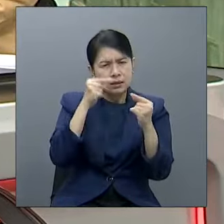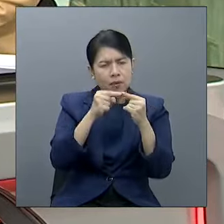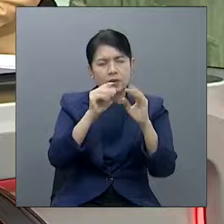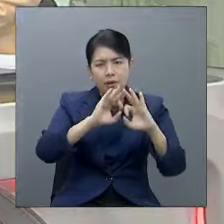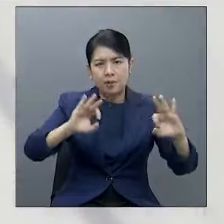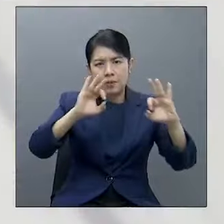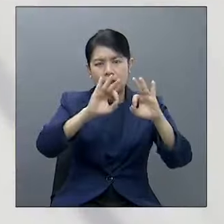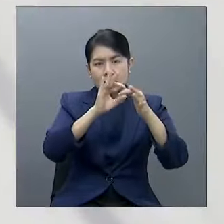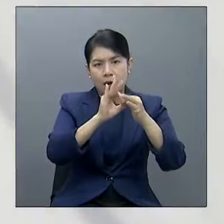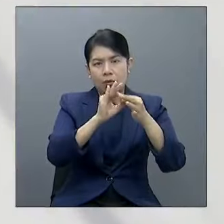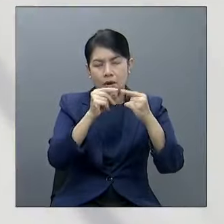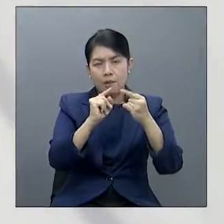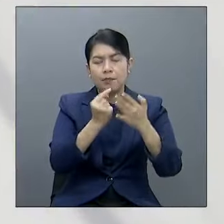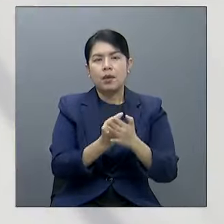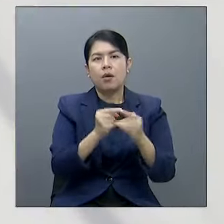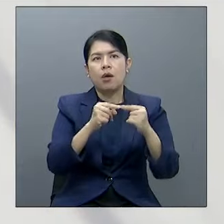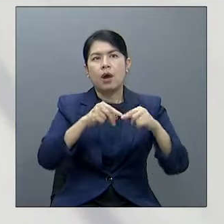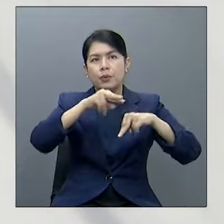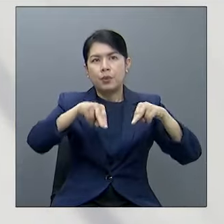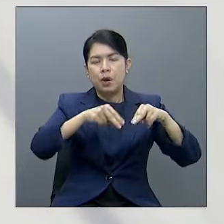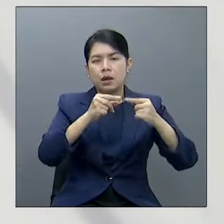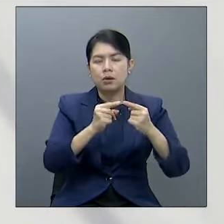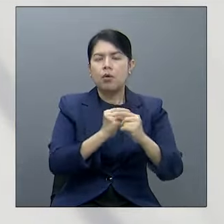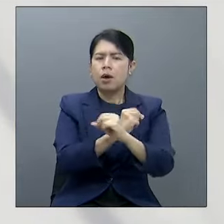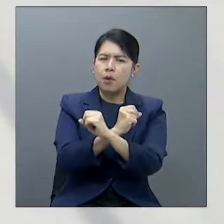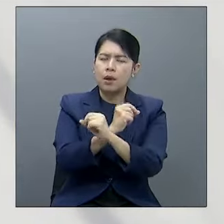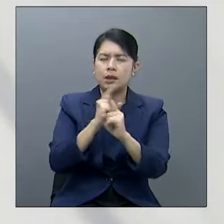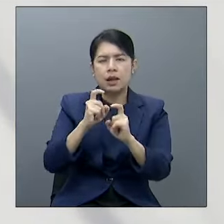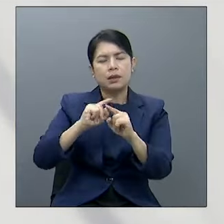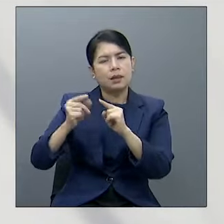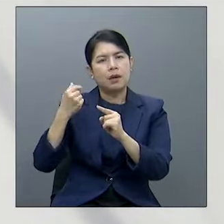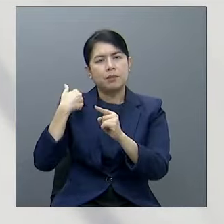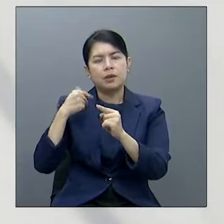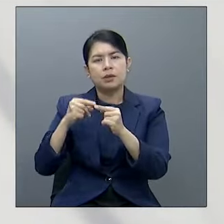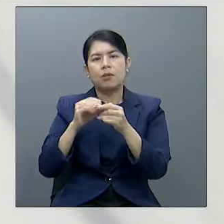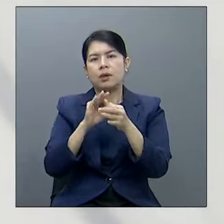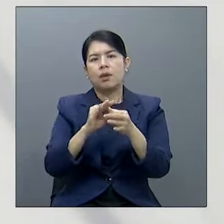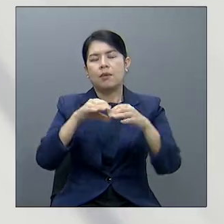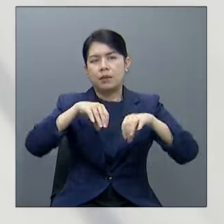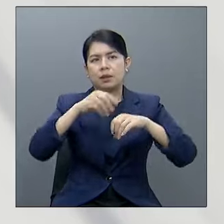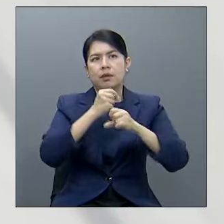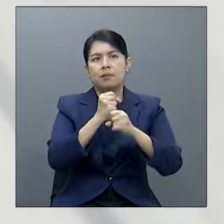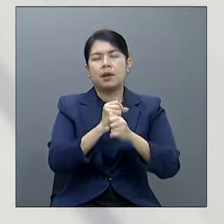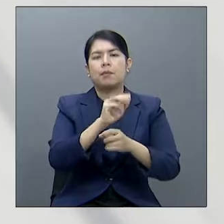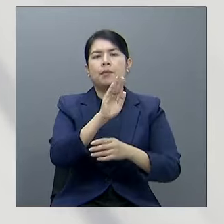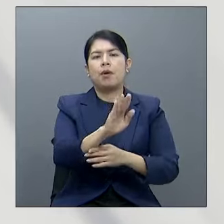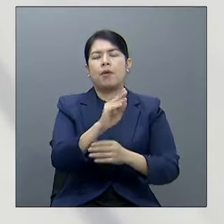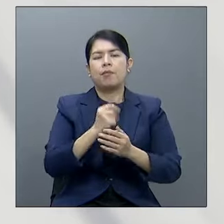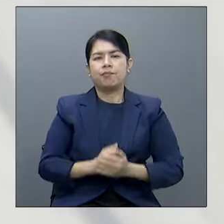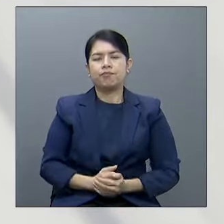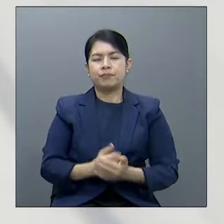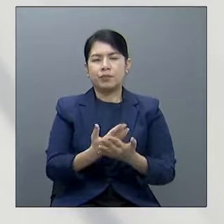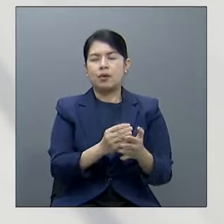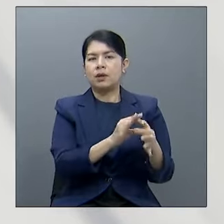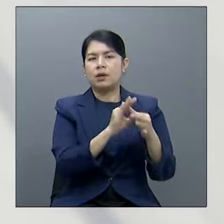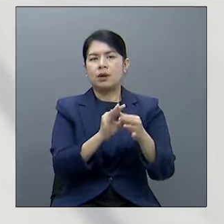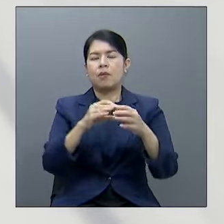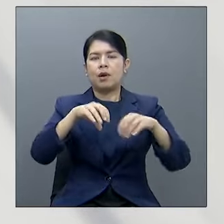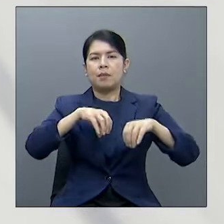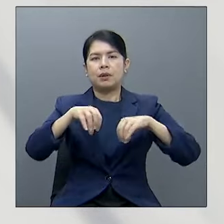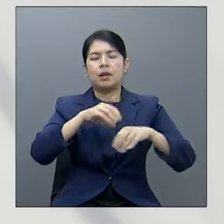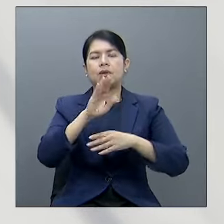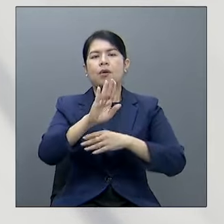ถนนพระราม2ที่มีคำถามเรื่องของการตัดสินใจของรัฐบาลก็จะเห็นว่าช่องว่างหนึ่งก็มาจากการบริหารจัดการของ